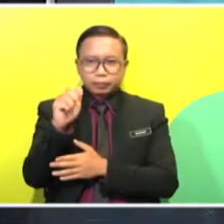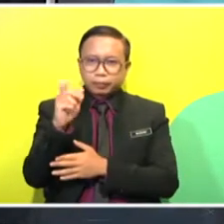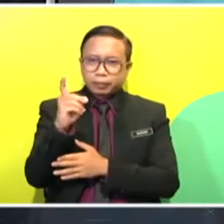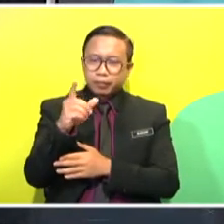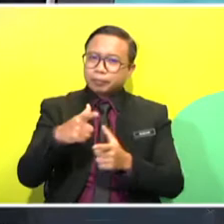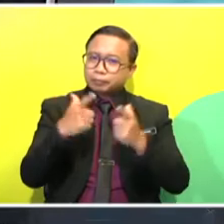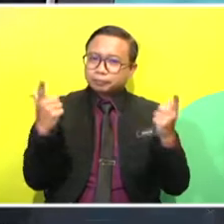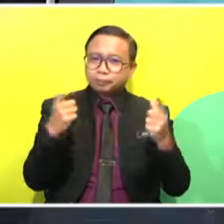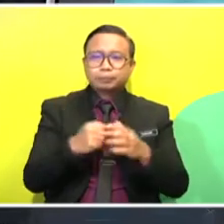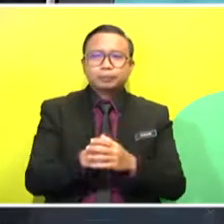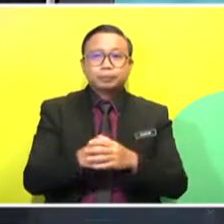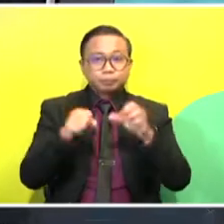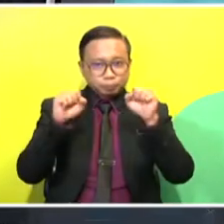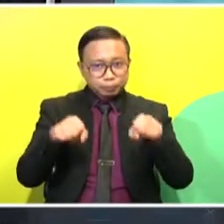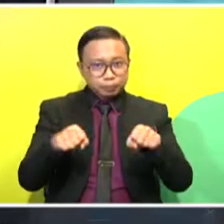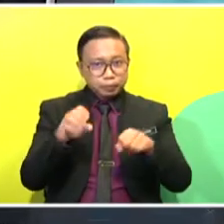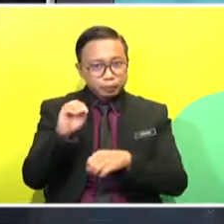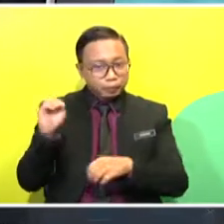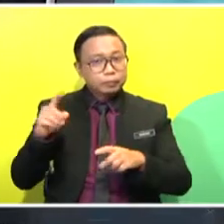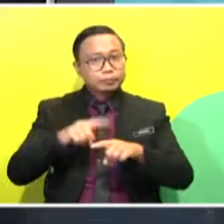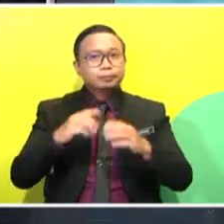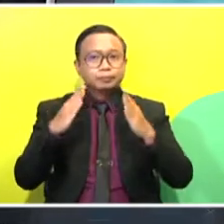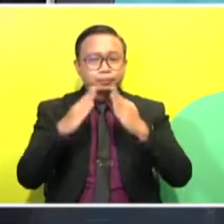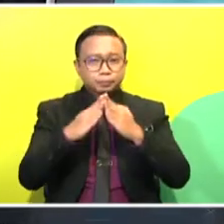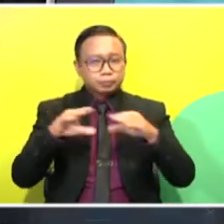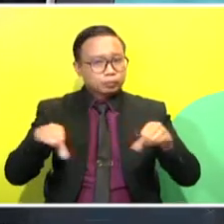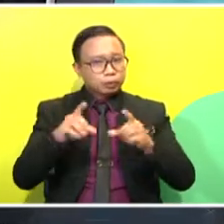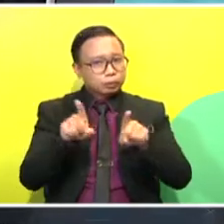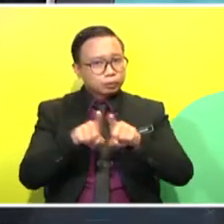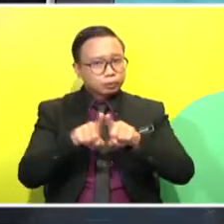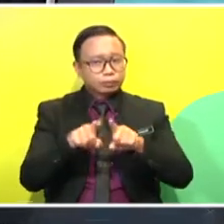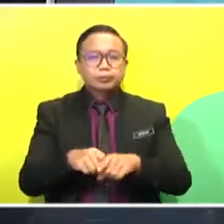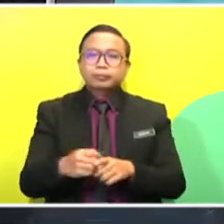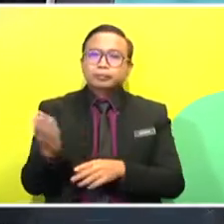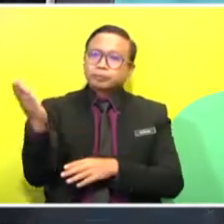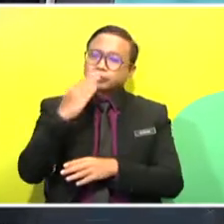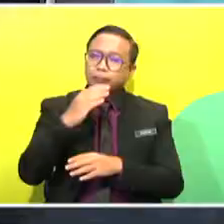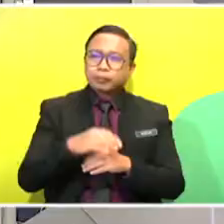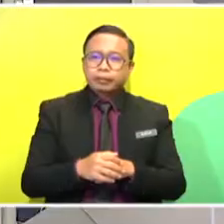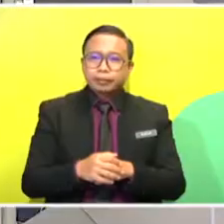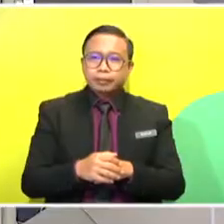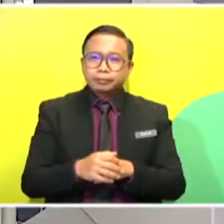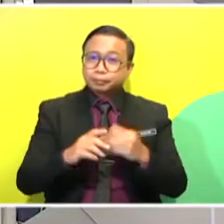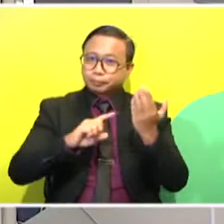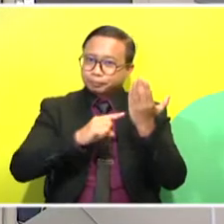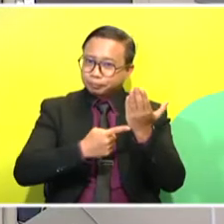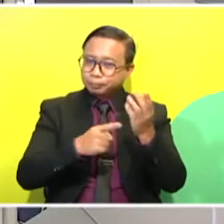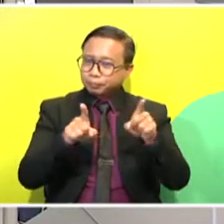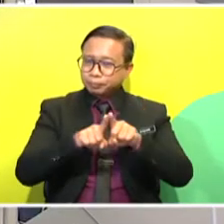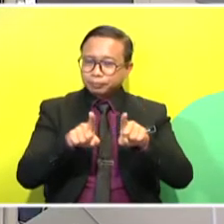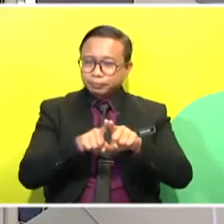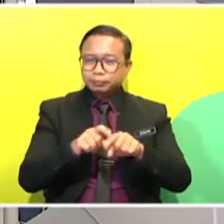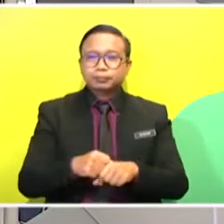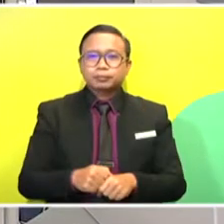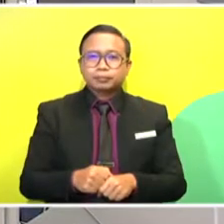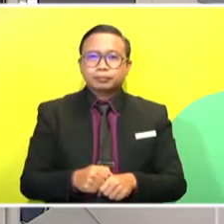lain. Baik, boleh cikgu. Murid-murid di rumah, kita buat sama-sama ya. Jom. Okey, saya mulakan ya cikgu. Boleh, silakan. Saya akan mulakan